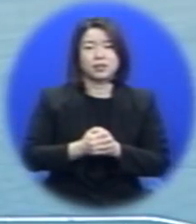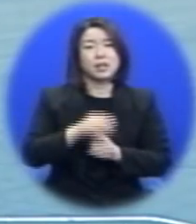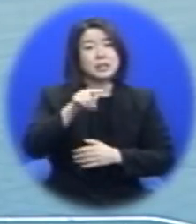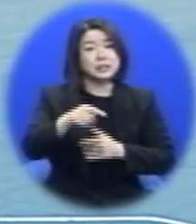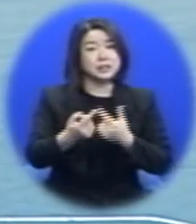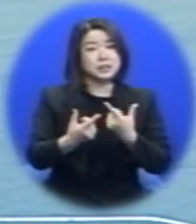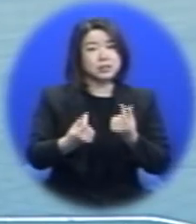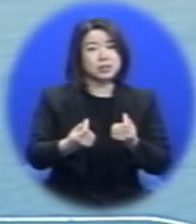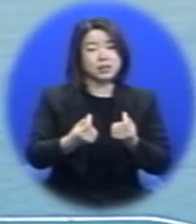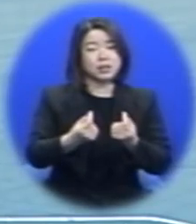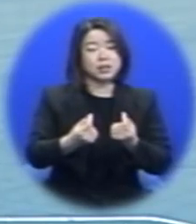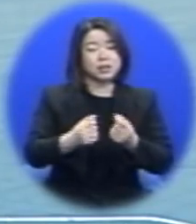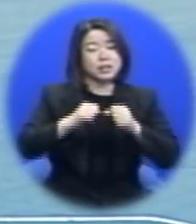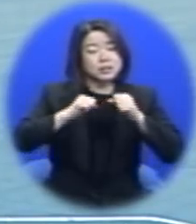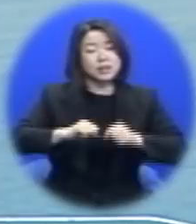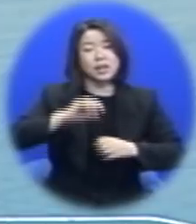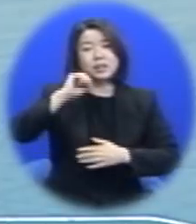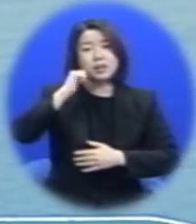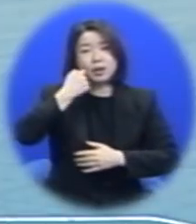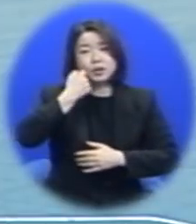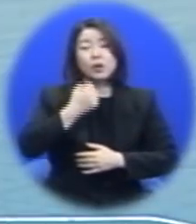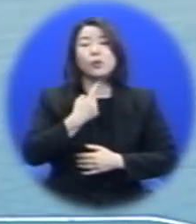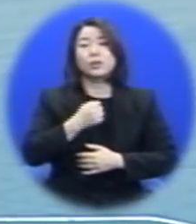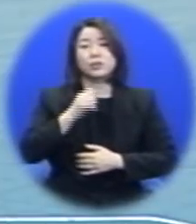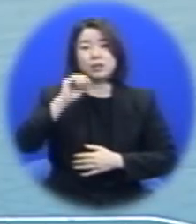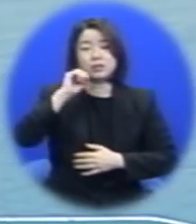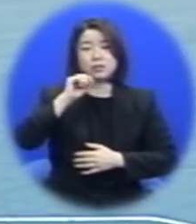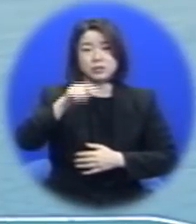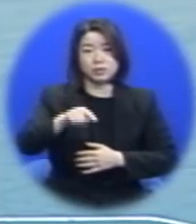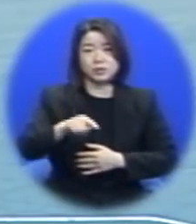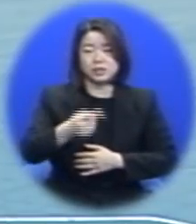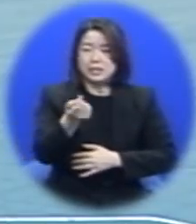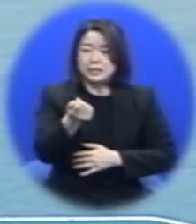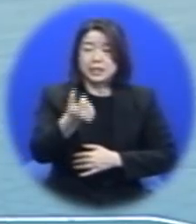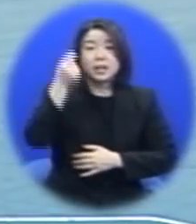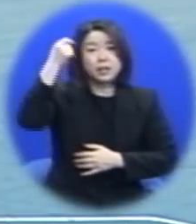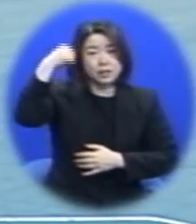그렇게 살 수 없어 보였던 어려움이 아주 작아져 버렸습니다.